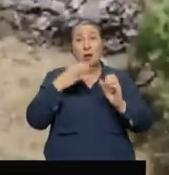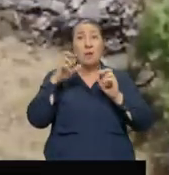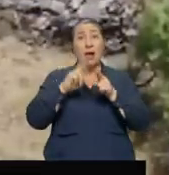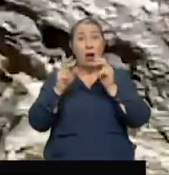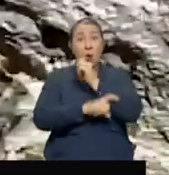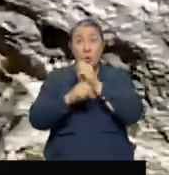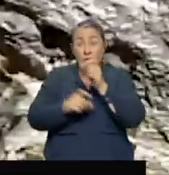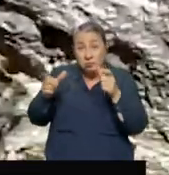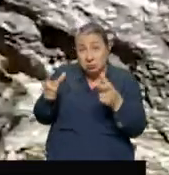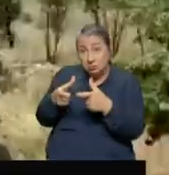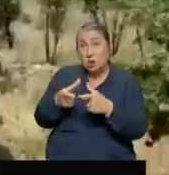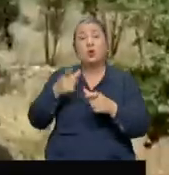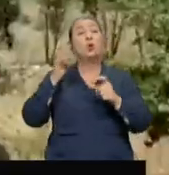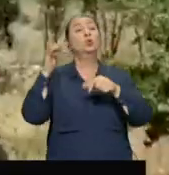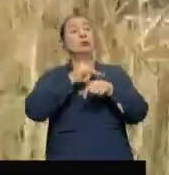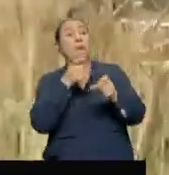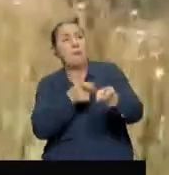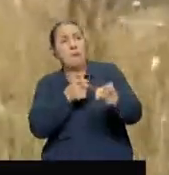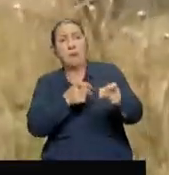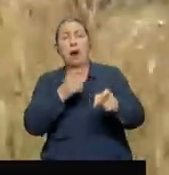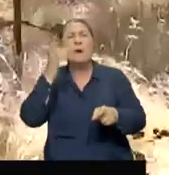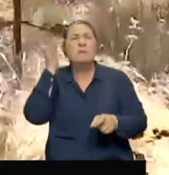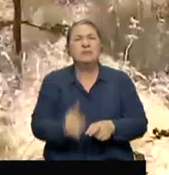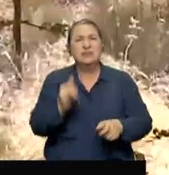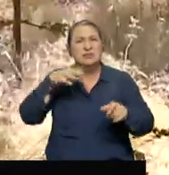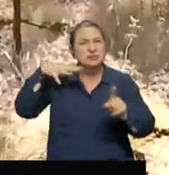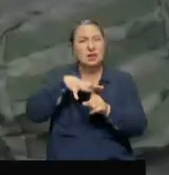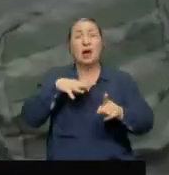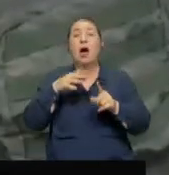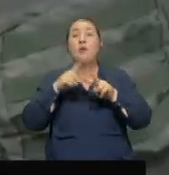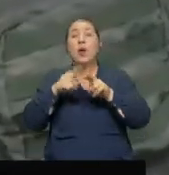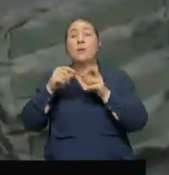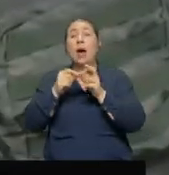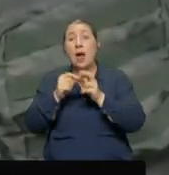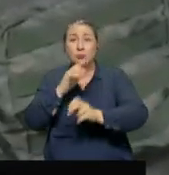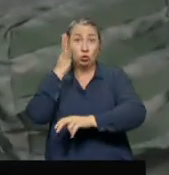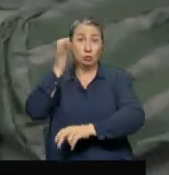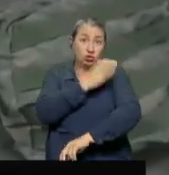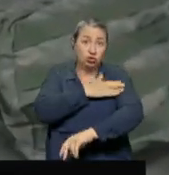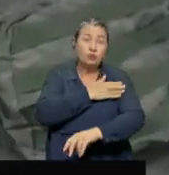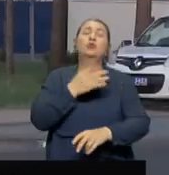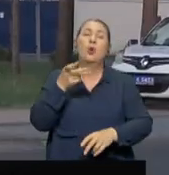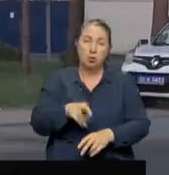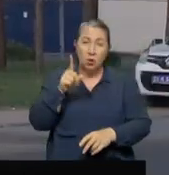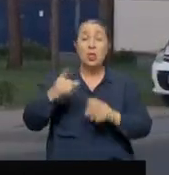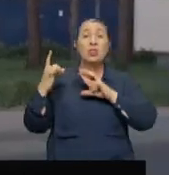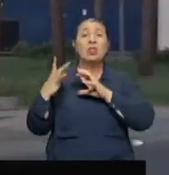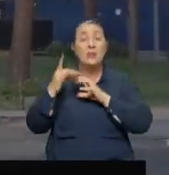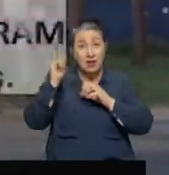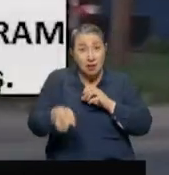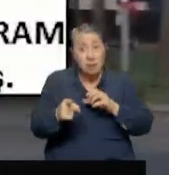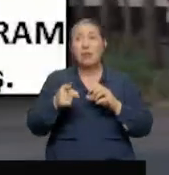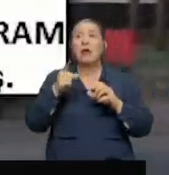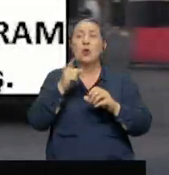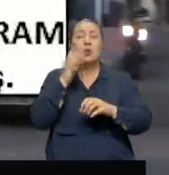üst bölgesine taciz ateşi açtı. Hain saldırıda uzman çavuş Abdullah Bayram şehit düştü. Diyarbakırlı şehit